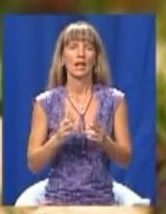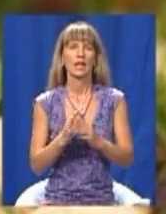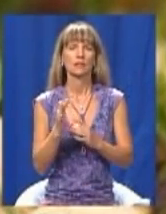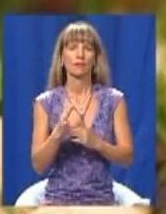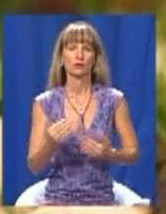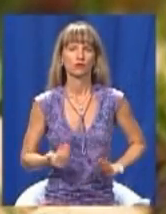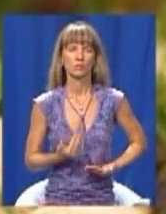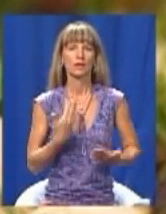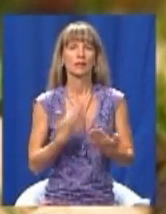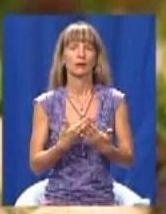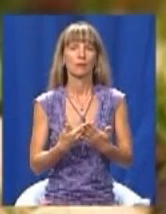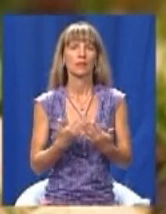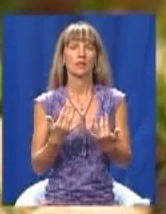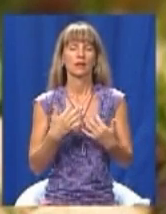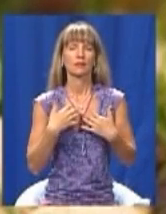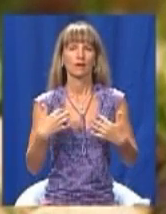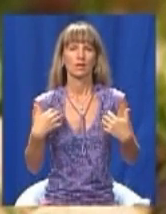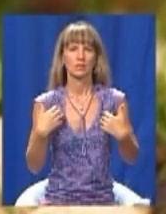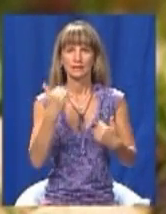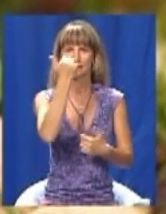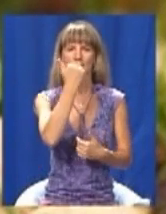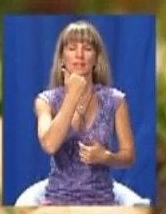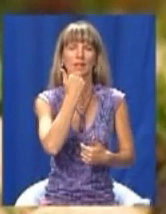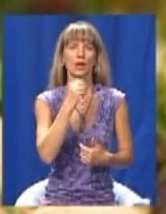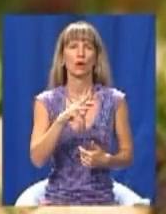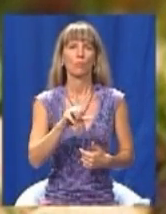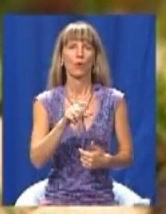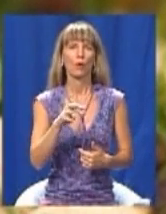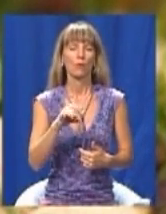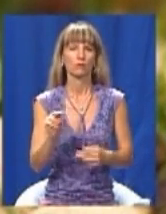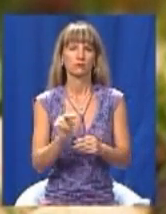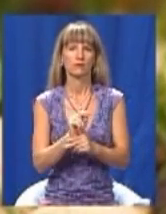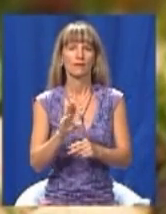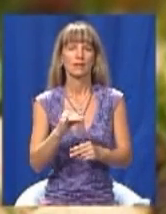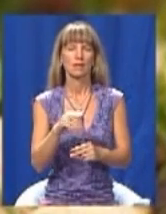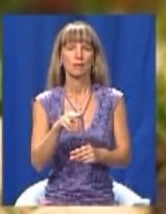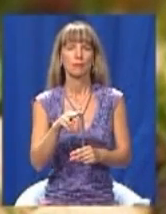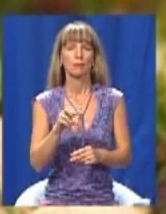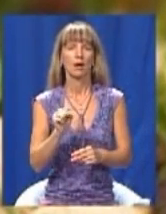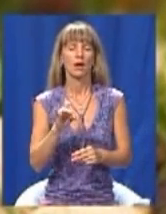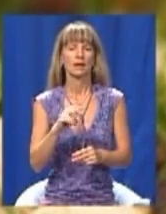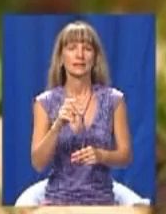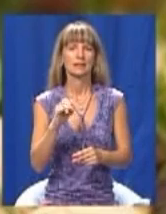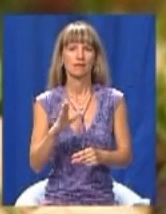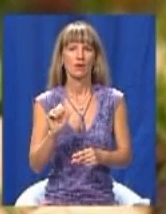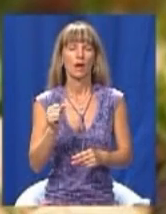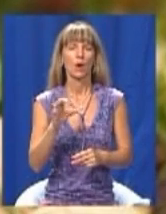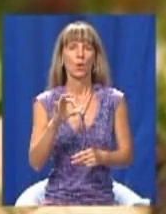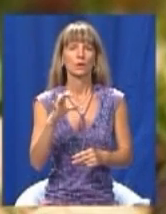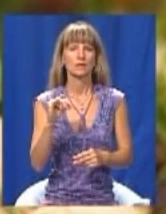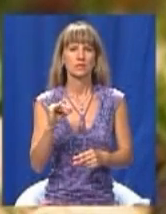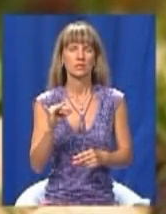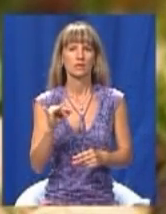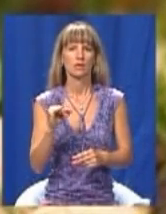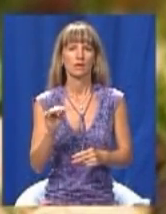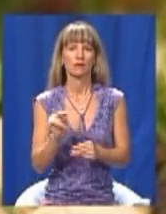жителям. Наприклад, деякі тварини завдяки мухомору лікуються від паразитів, а лосі та олені від хвороб